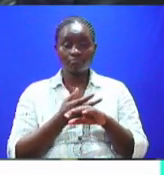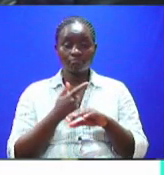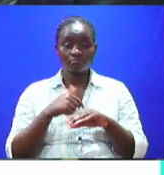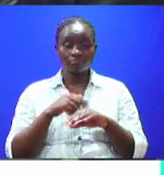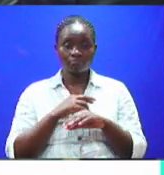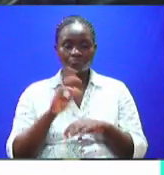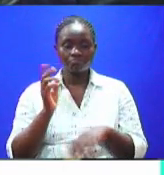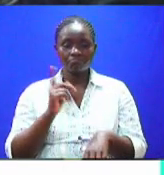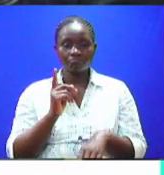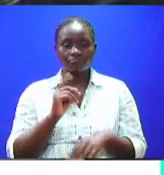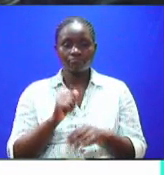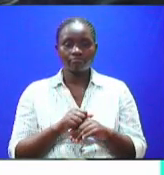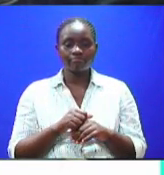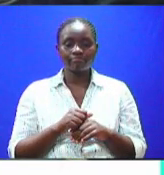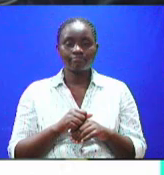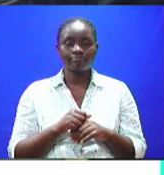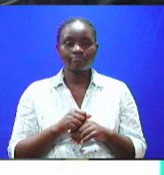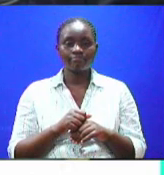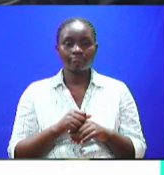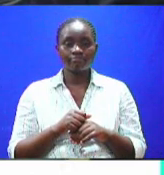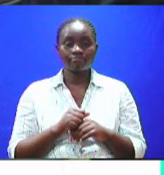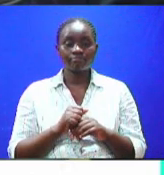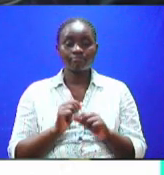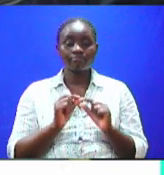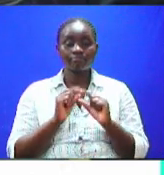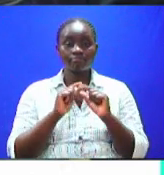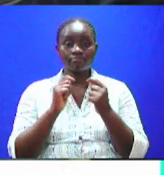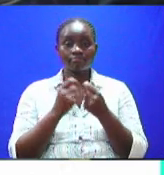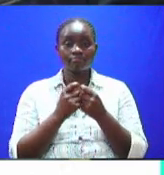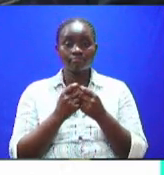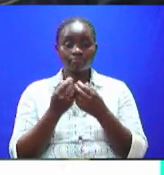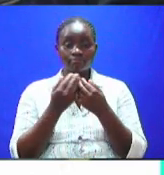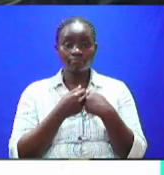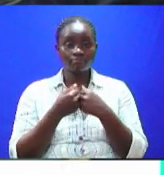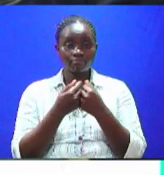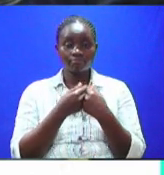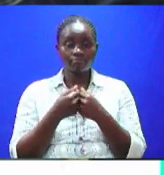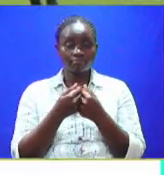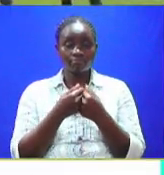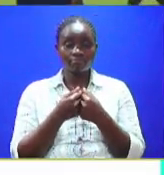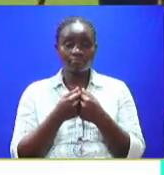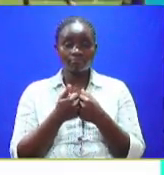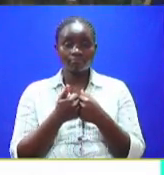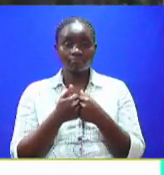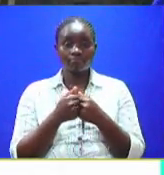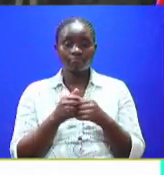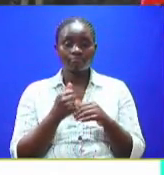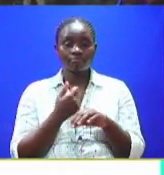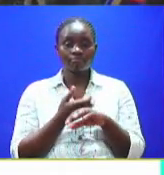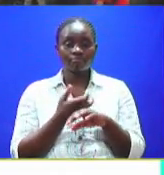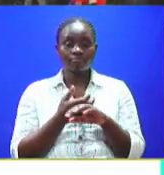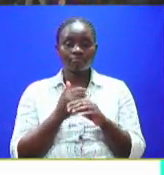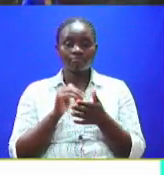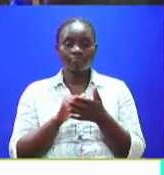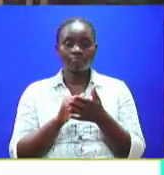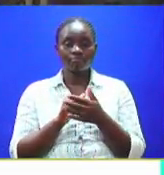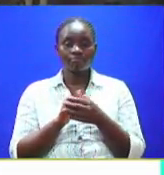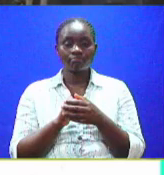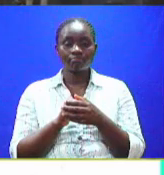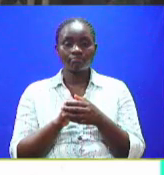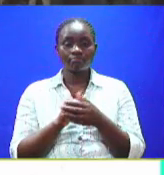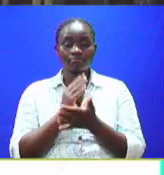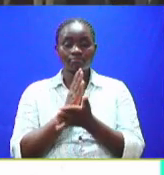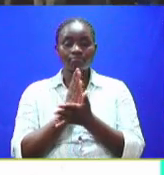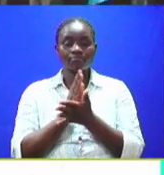nimekuwa unbeaten so ningepata ile team inani challenge ndio ningesema ati this imekuwa ngumu boygo umora kelio yoni gane kebu nogo